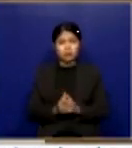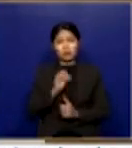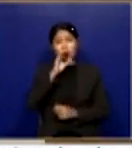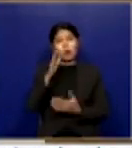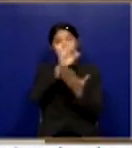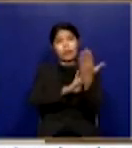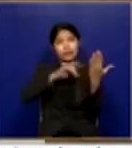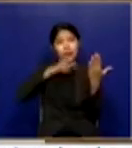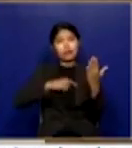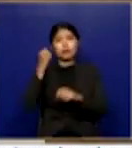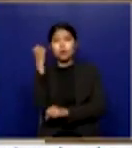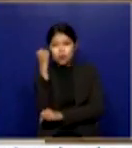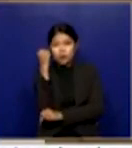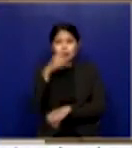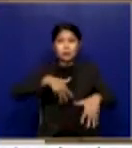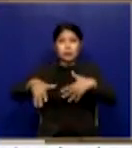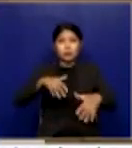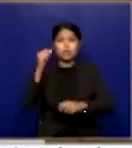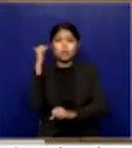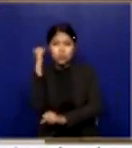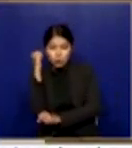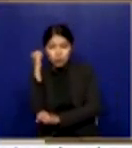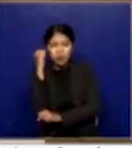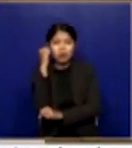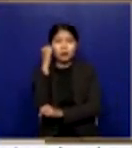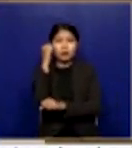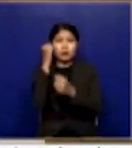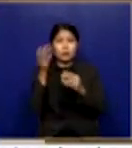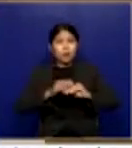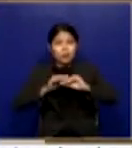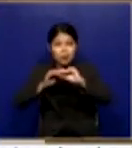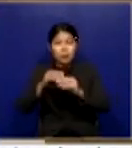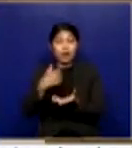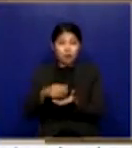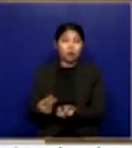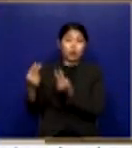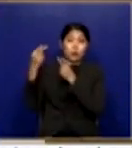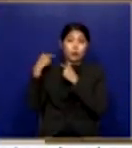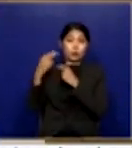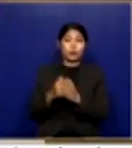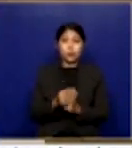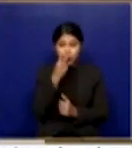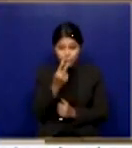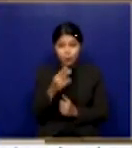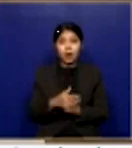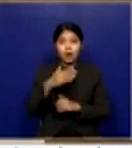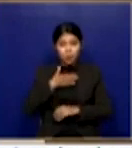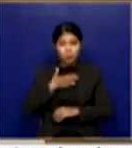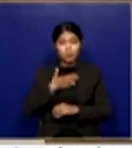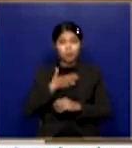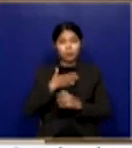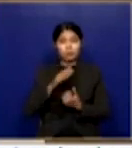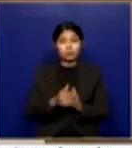ยากจนเพลินยากจนแล้วทำให้คนยากจนมากยิ่งขึ้นทะเบียนดูนะครับว่าการขึ้นบัญชีผมไม่ได้ขึ้นบัญชี